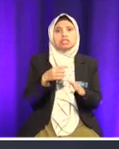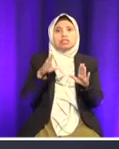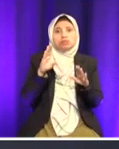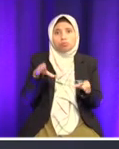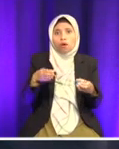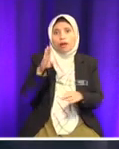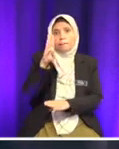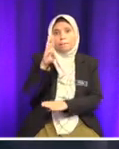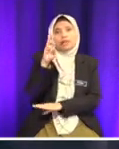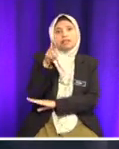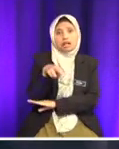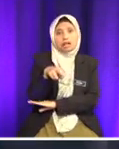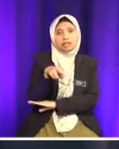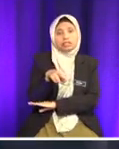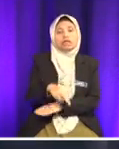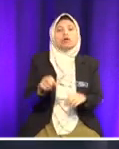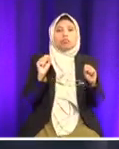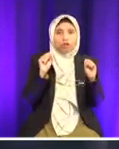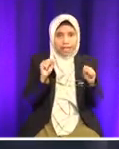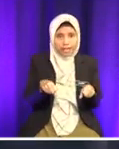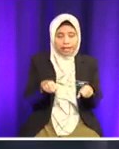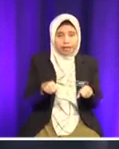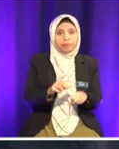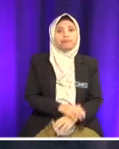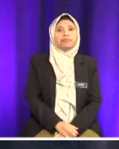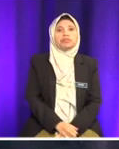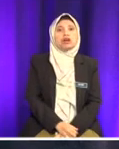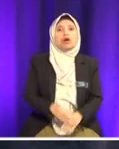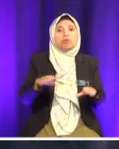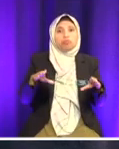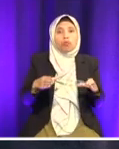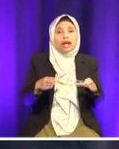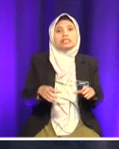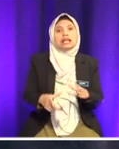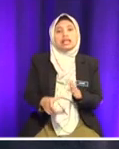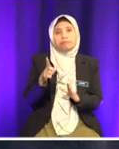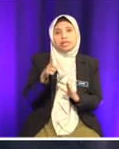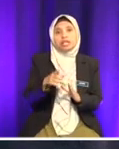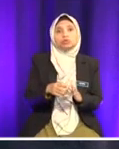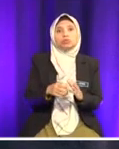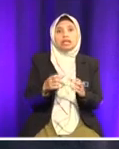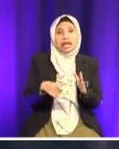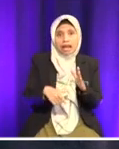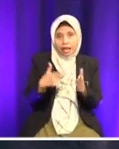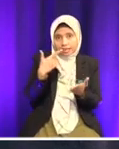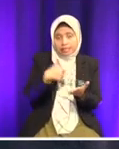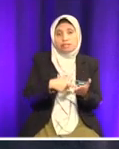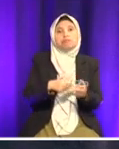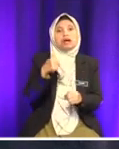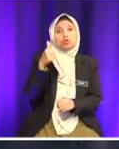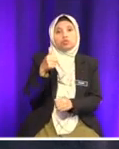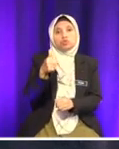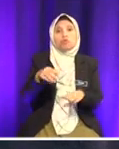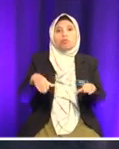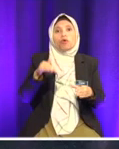Bolehkah ya sangat-sangat dituntut dia lebih itu buat yang